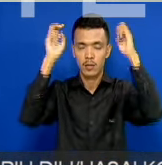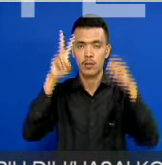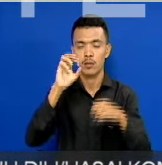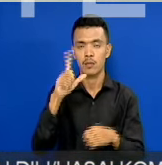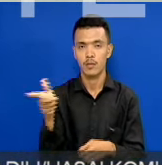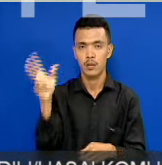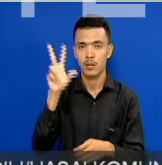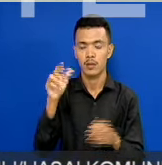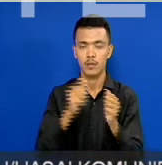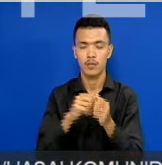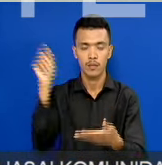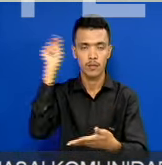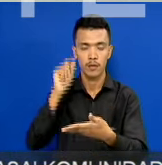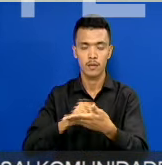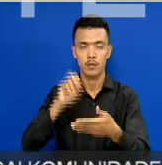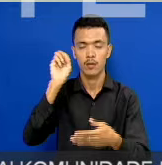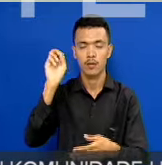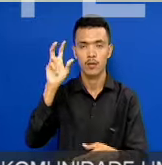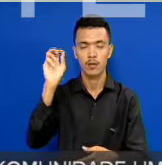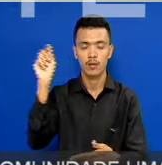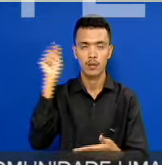profesor contratu escola hui na naman.